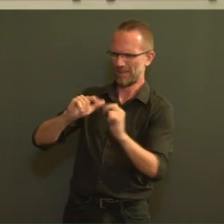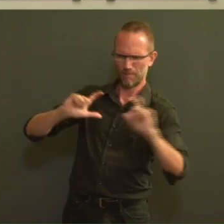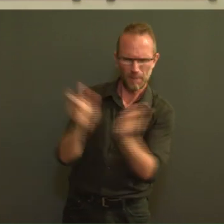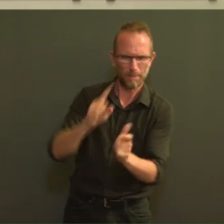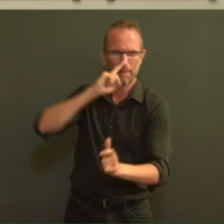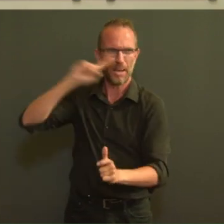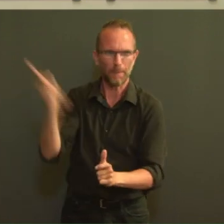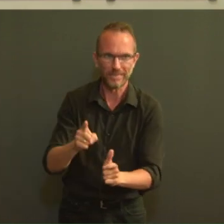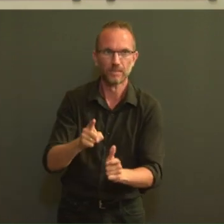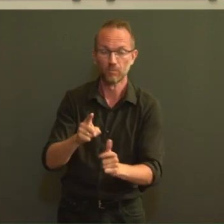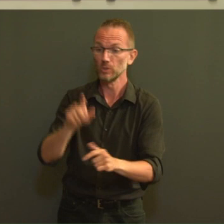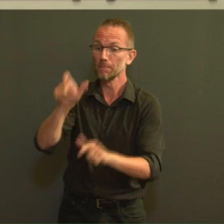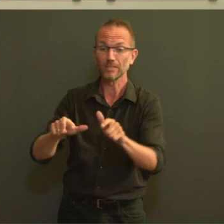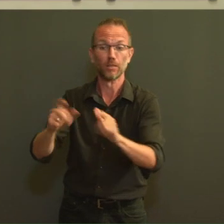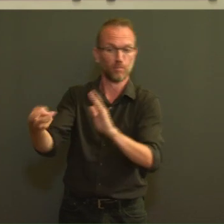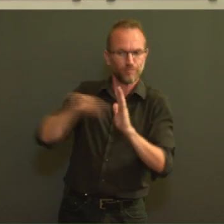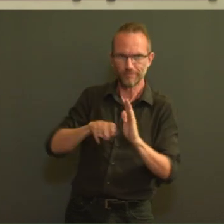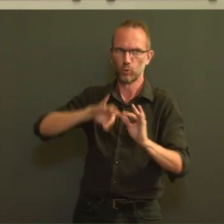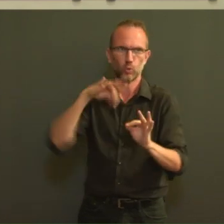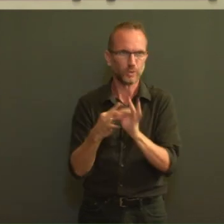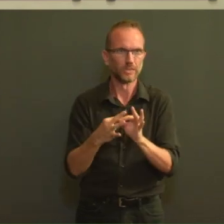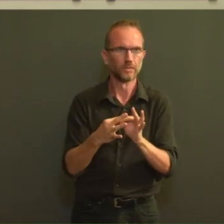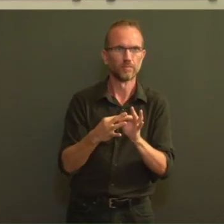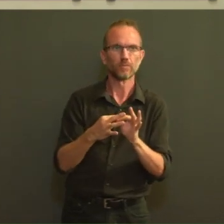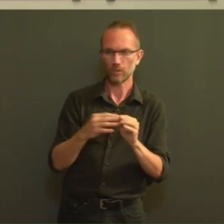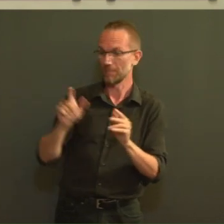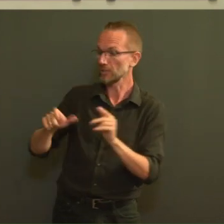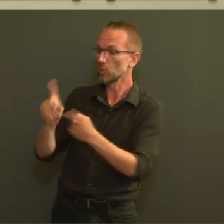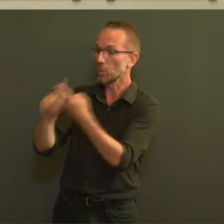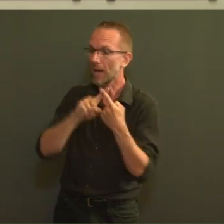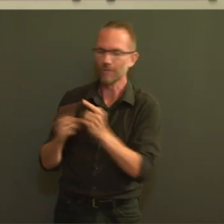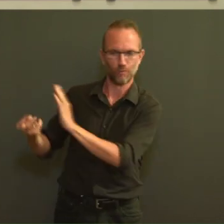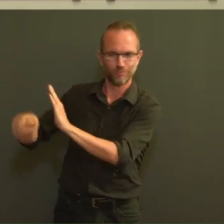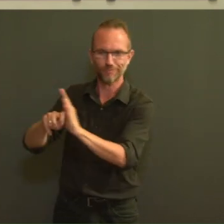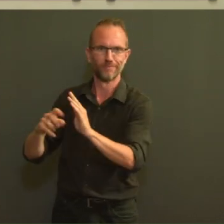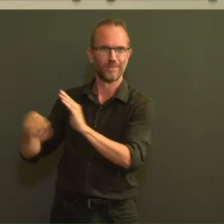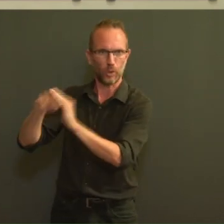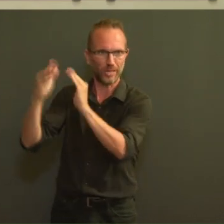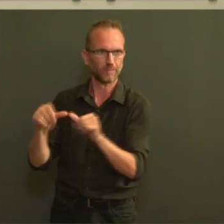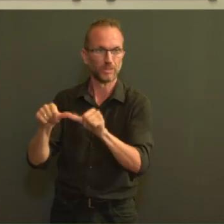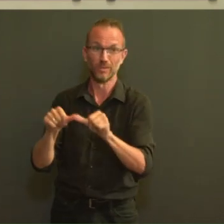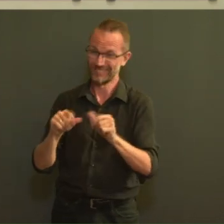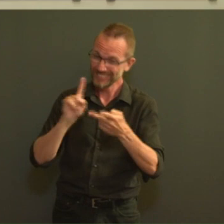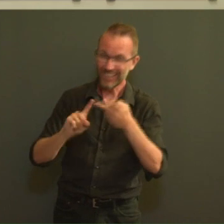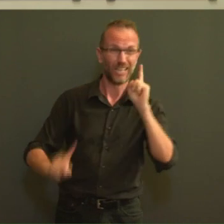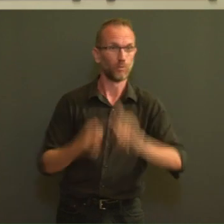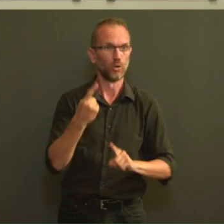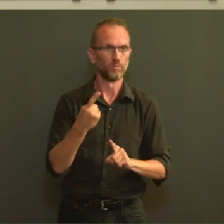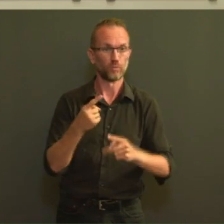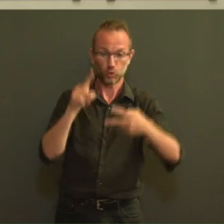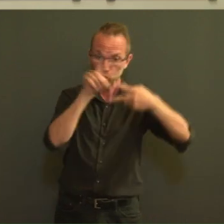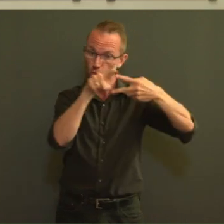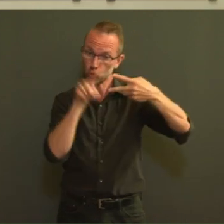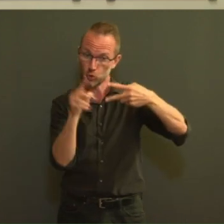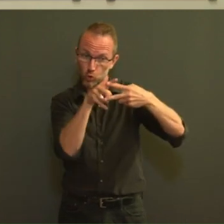une stratégie supplémentaire importante, mais elle ne remplace pas les règles de base. Pour détecter les personnes